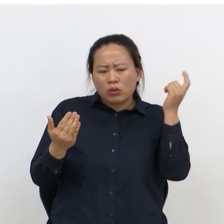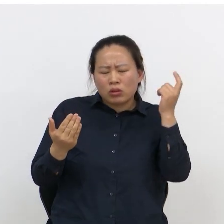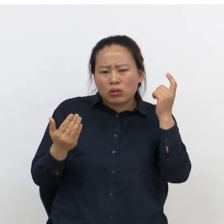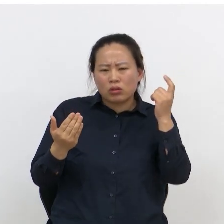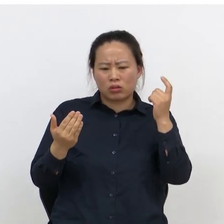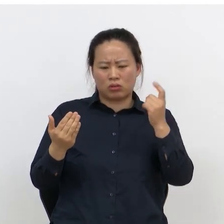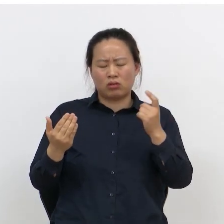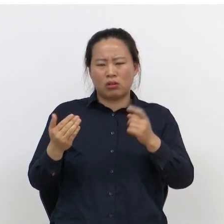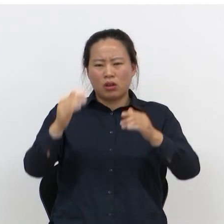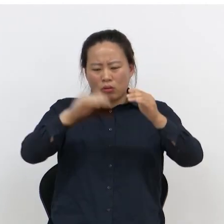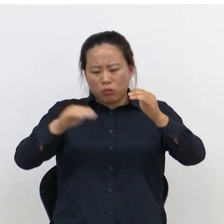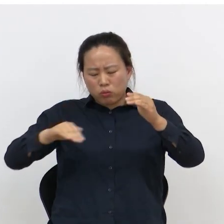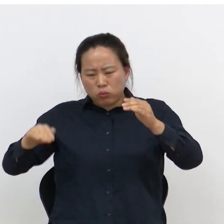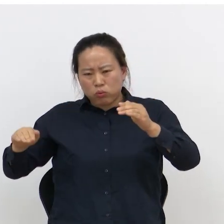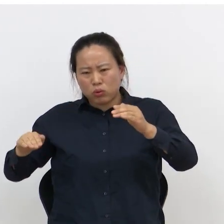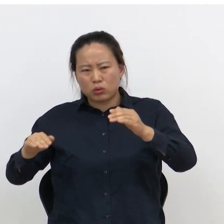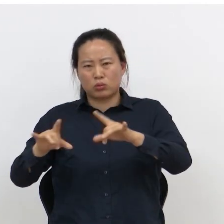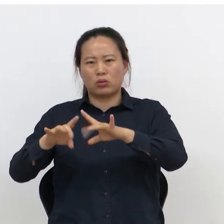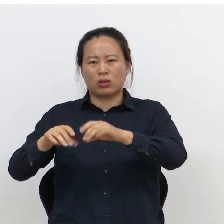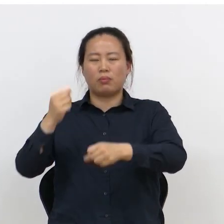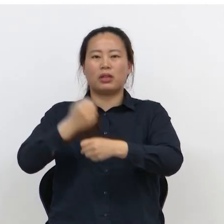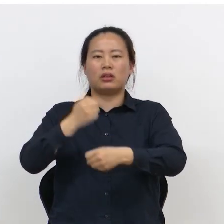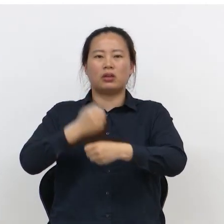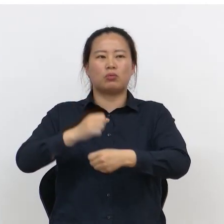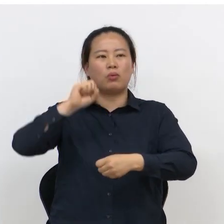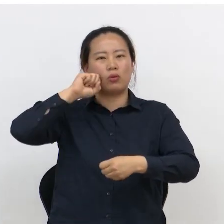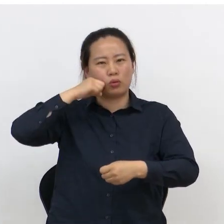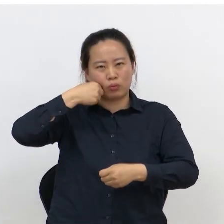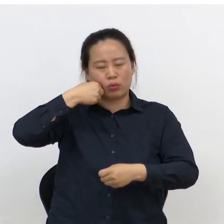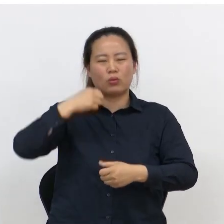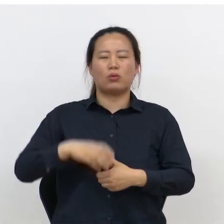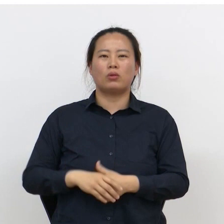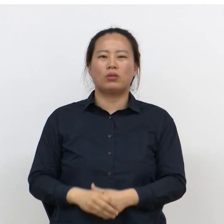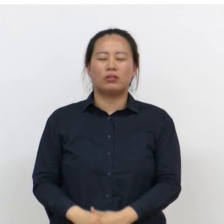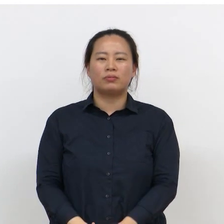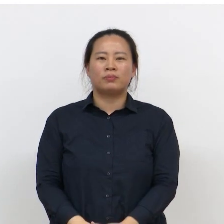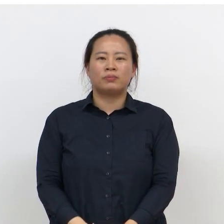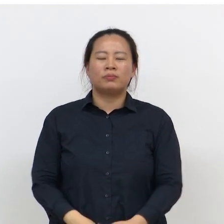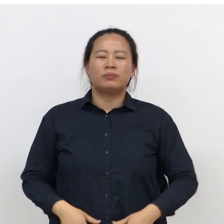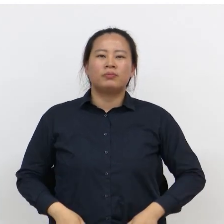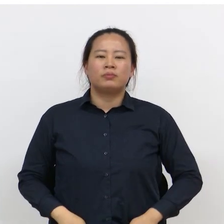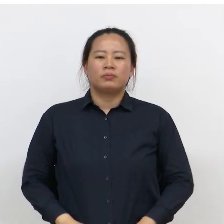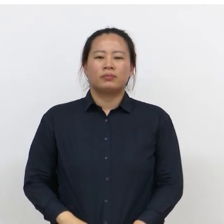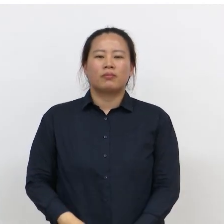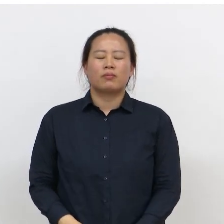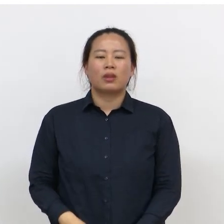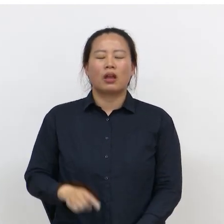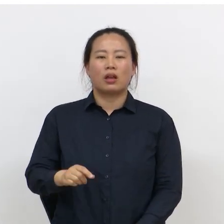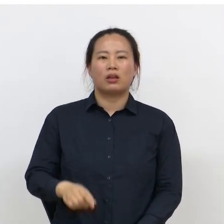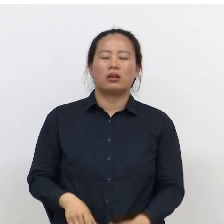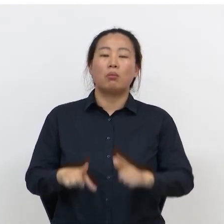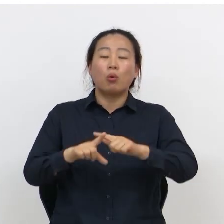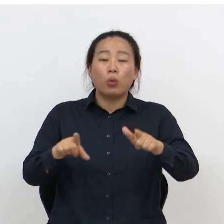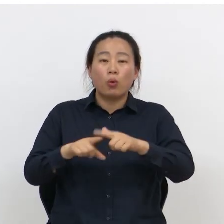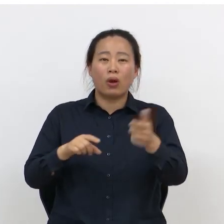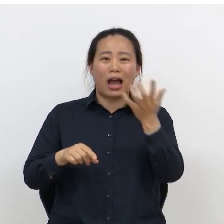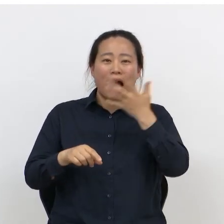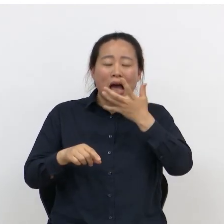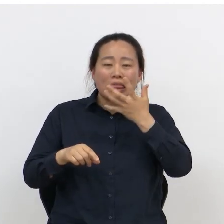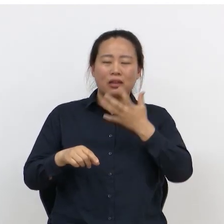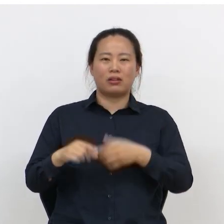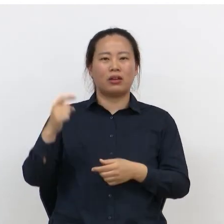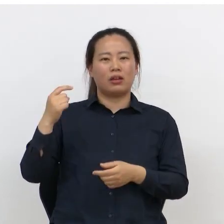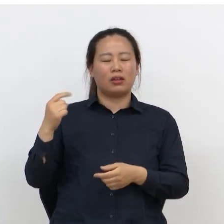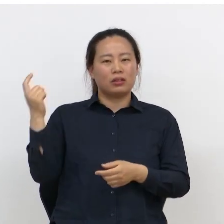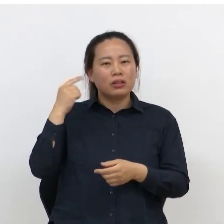신호가 생성이 되지 않으니 70dB 이상의 고도난증이 생기게 되는 겁니다. 자, 이게 정상 청력이죠. 정상